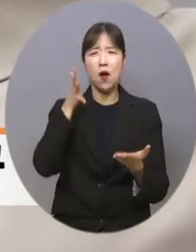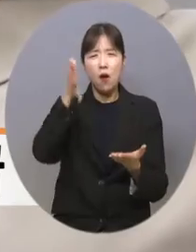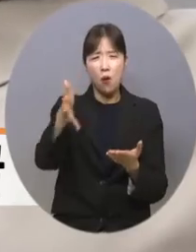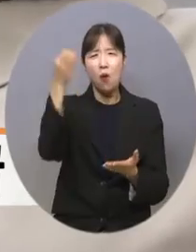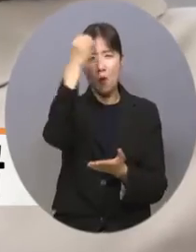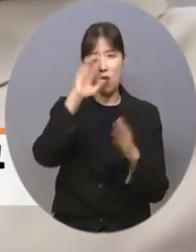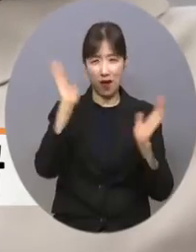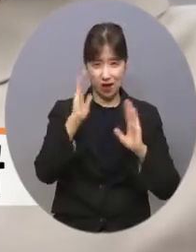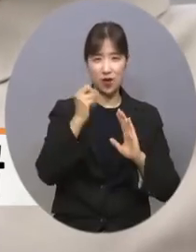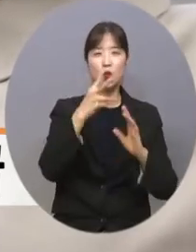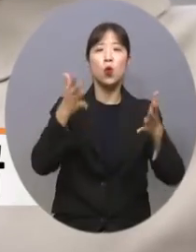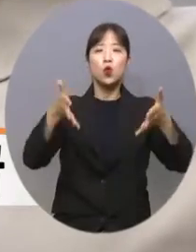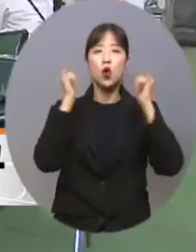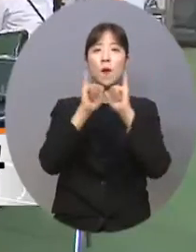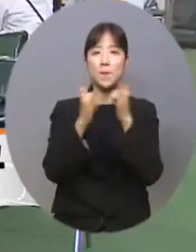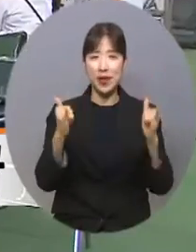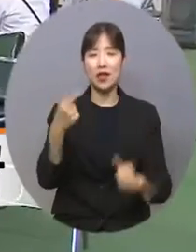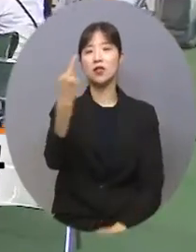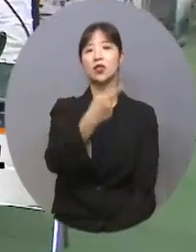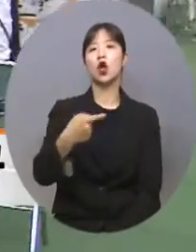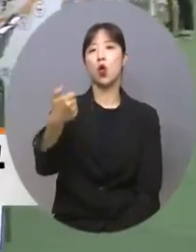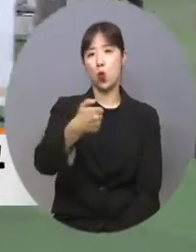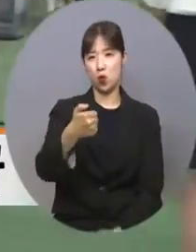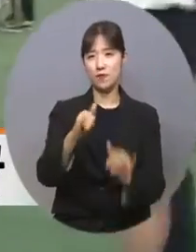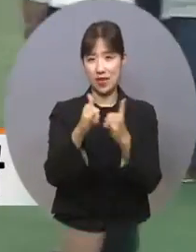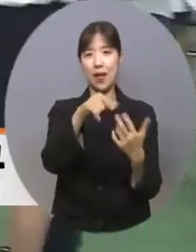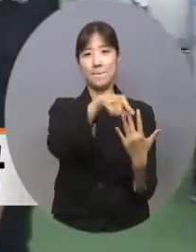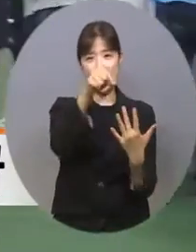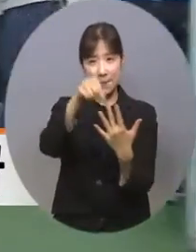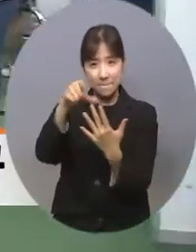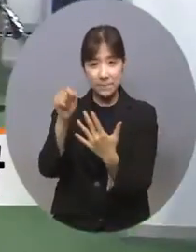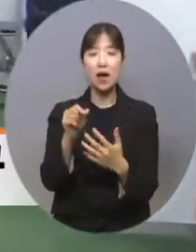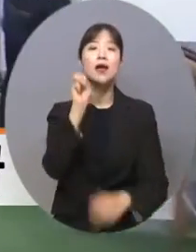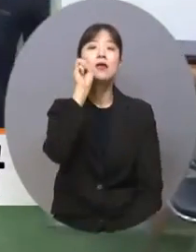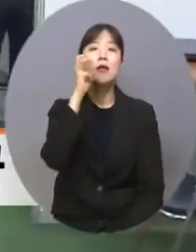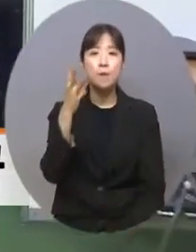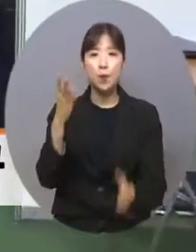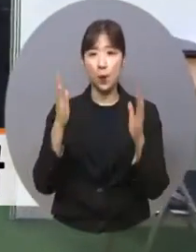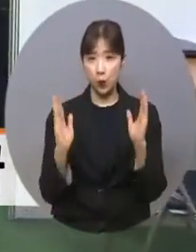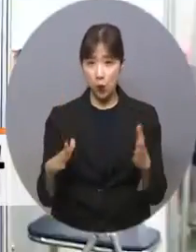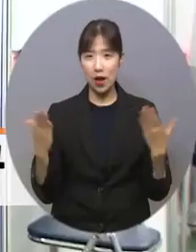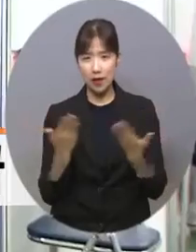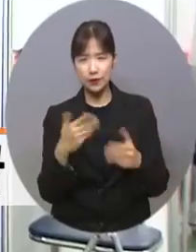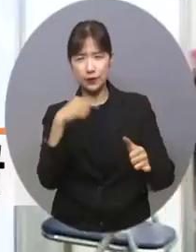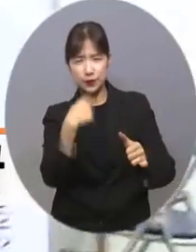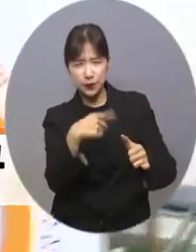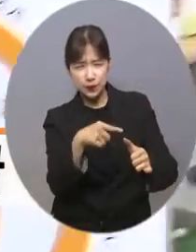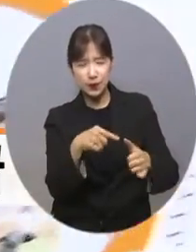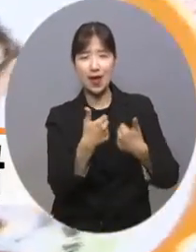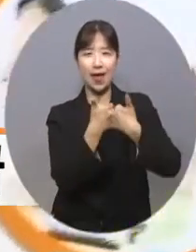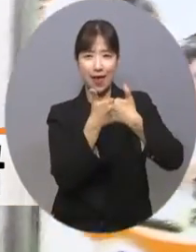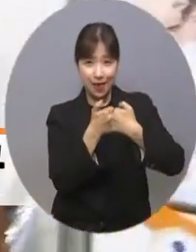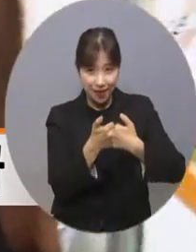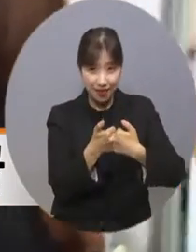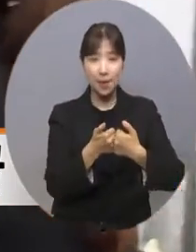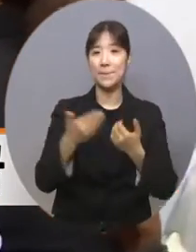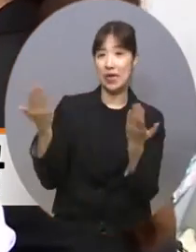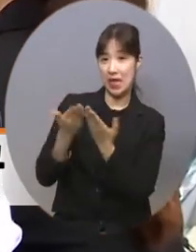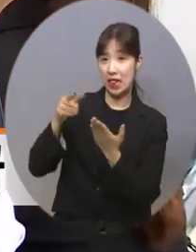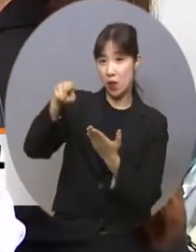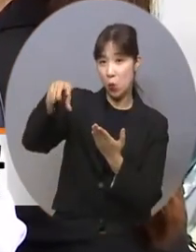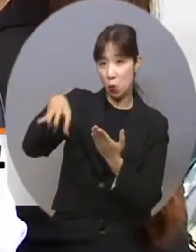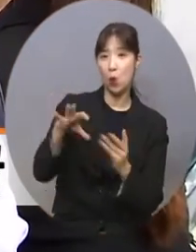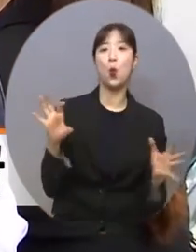나 졸업자 천 50명을 선발해 3개월 암 박해 직무 교육을 하고 취업 상담을 통해 채용과 영계